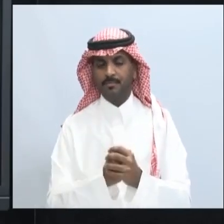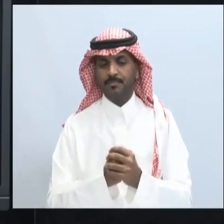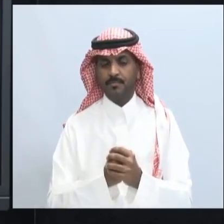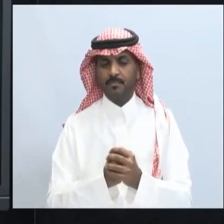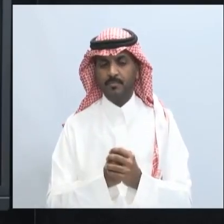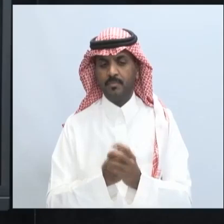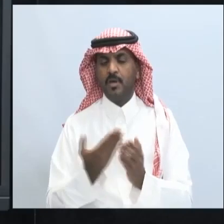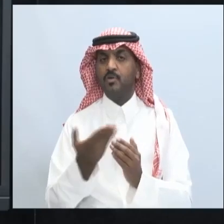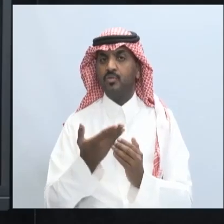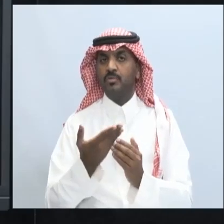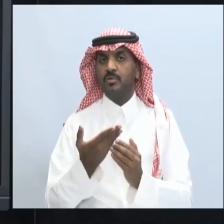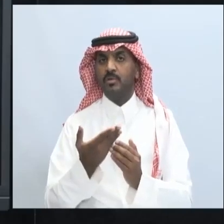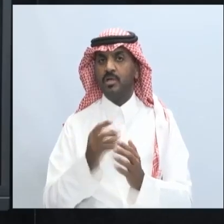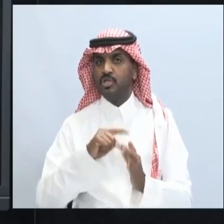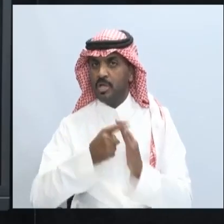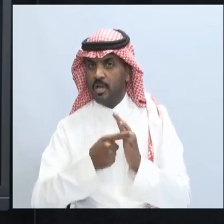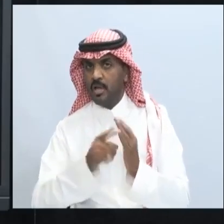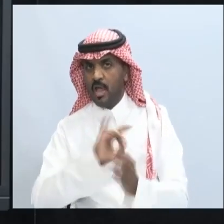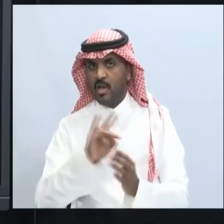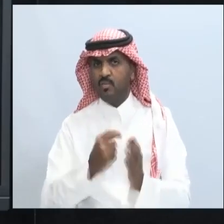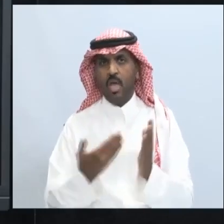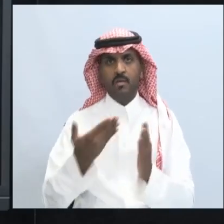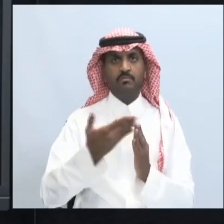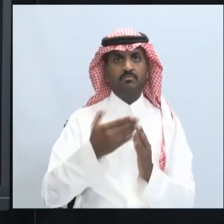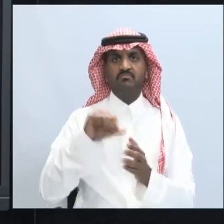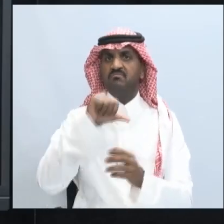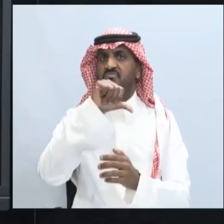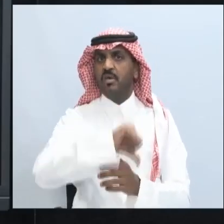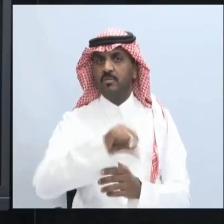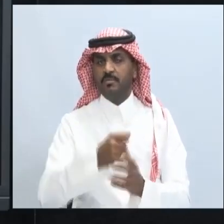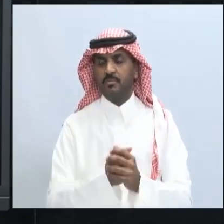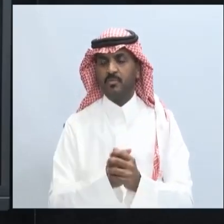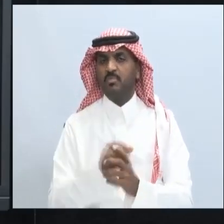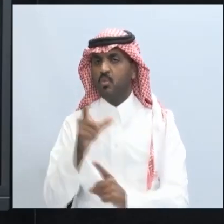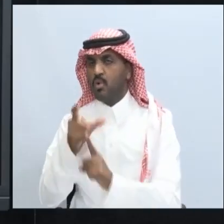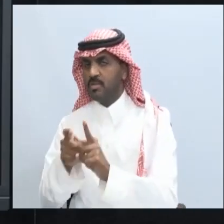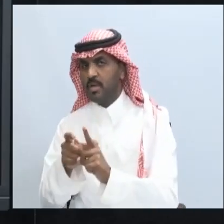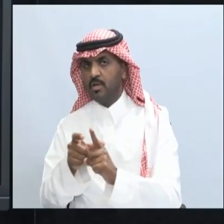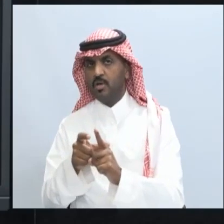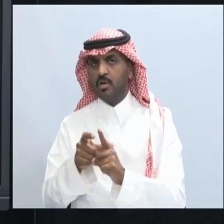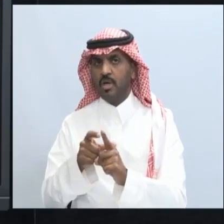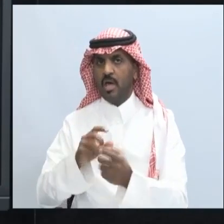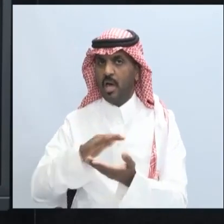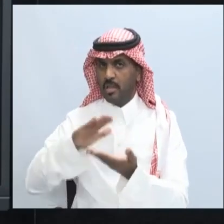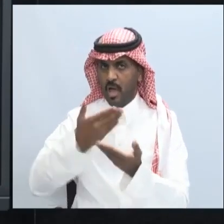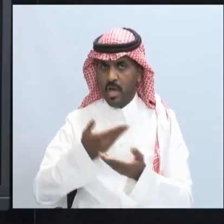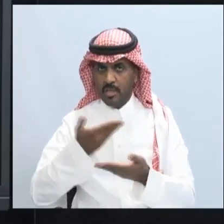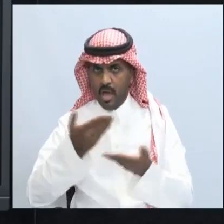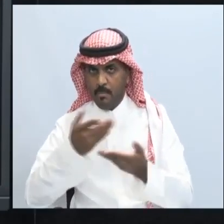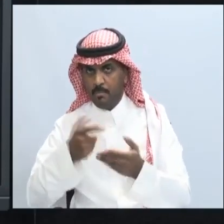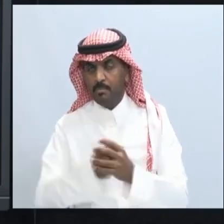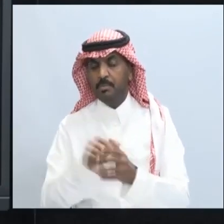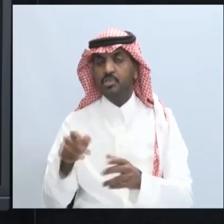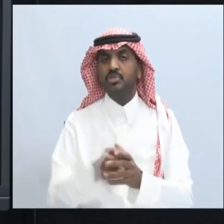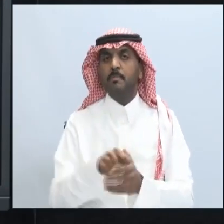فيحصل هناك امور قد تكون لا تعمد عقباها فلربما يكون الانسان يخاطب من الجهه القضائيه